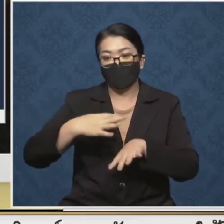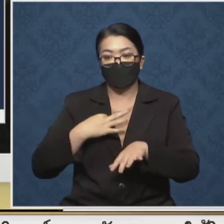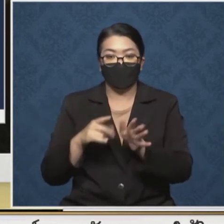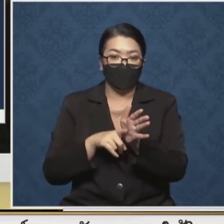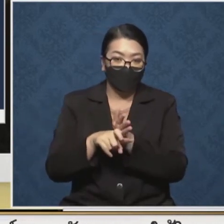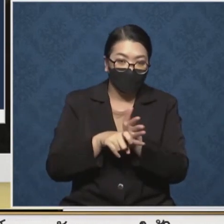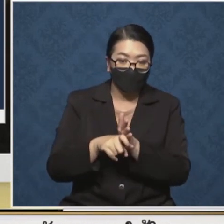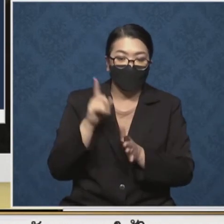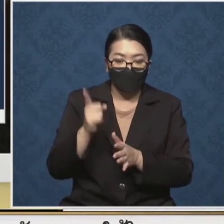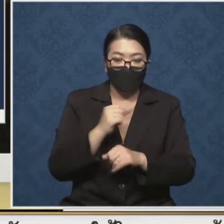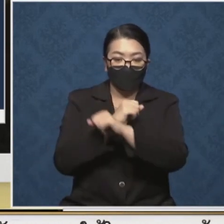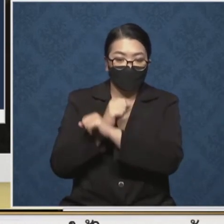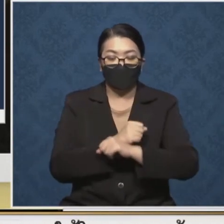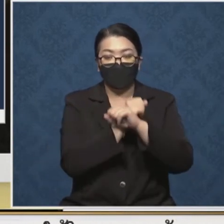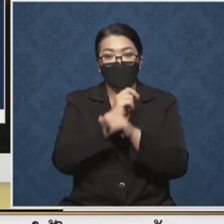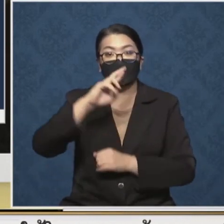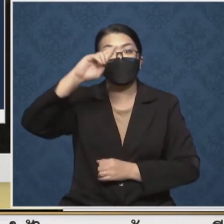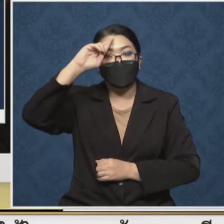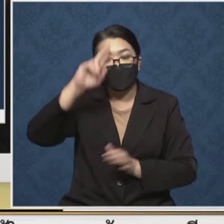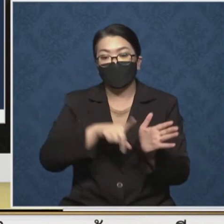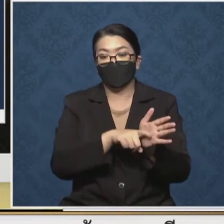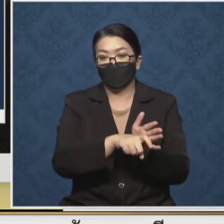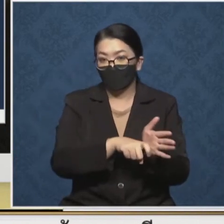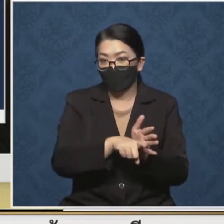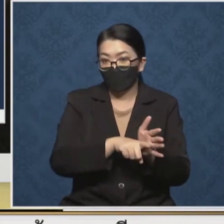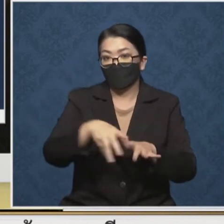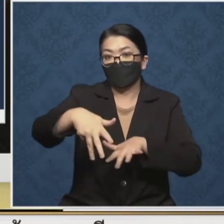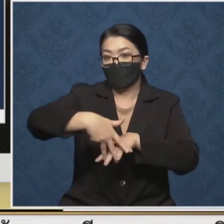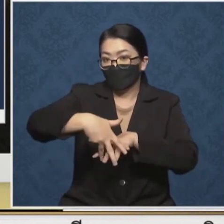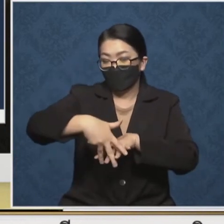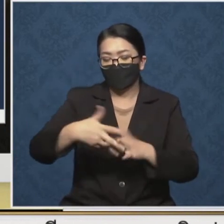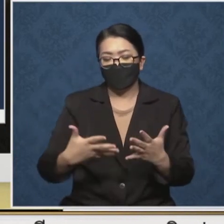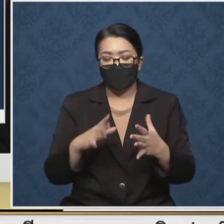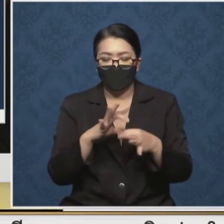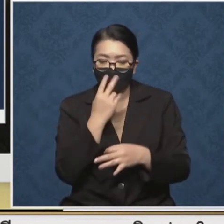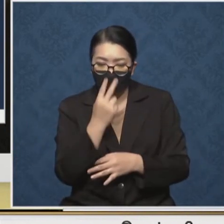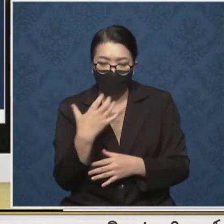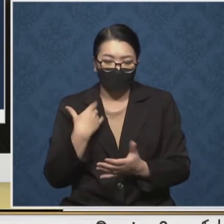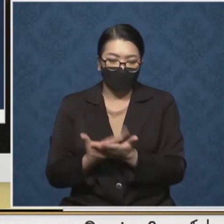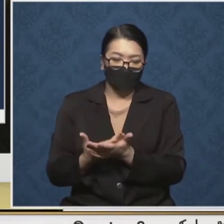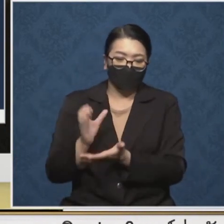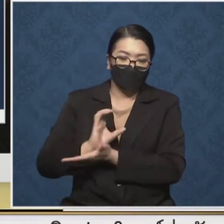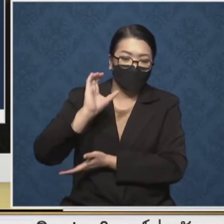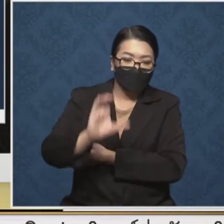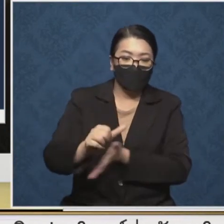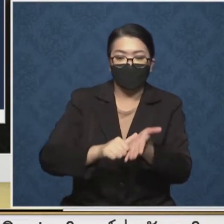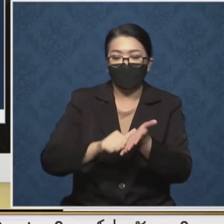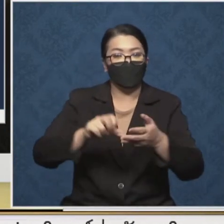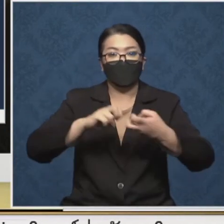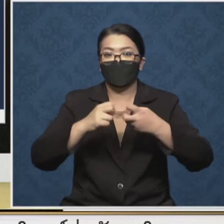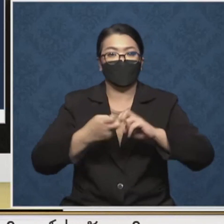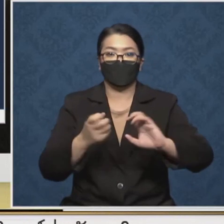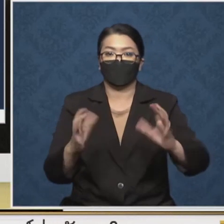ศึกษาเรองการปองกันโลกที่เกิดขึ้NE กับหนอนไหมแต่ทฉันก็กรบไม่เห็นการตงงบปมาณทใช้แ Ummัหาในส่วนนี้นะคะ